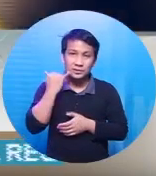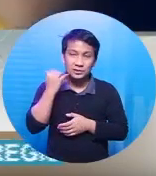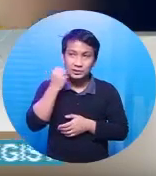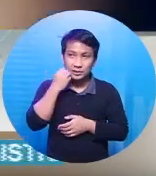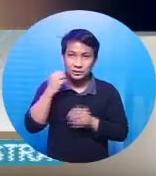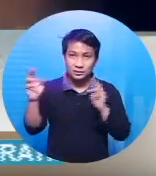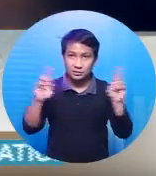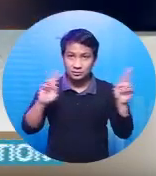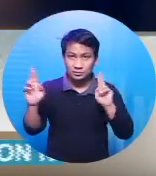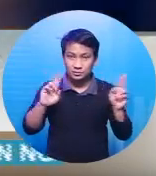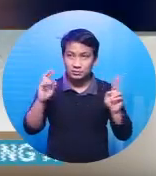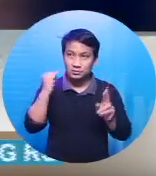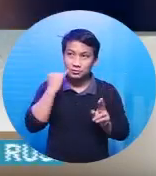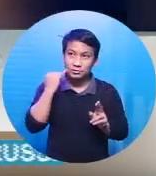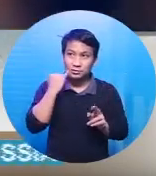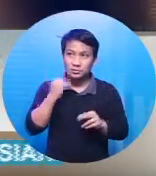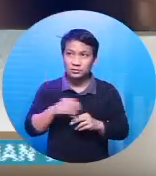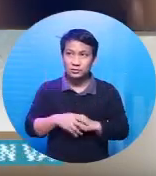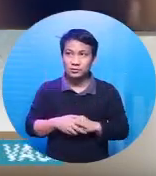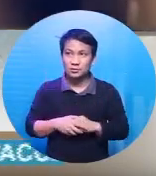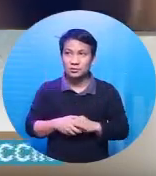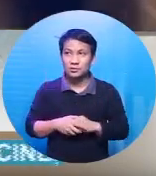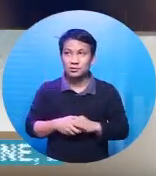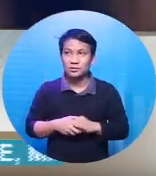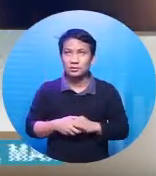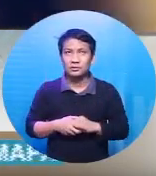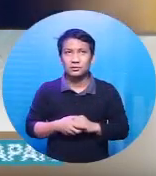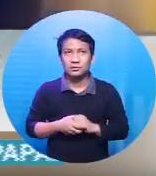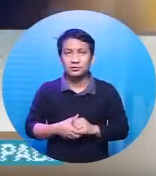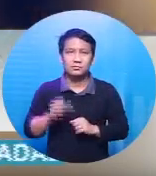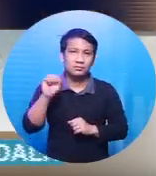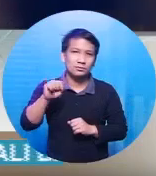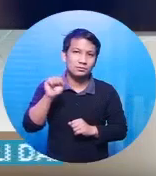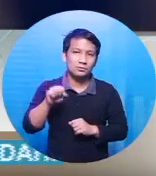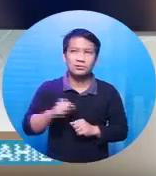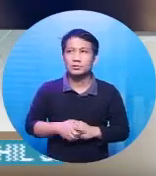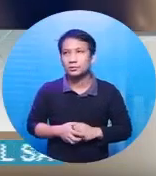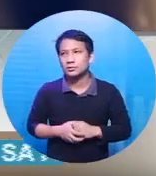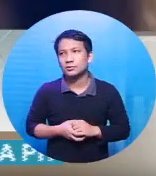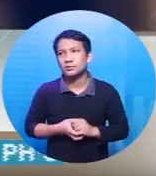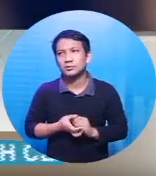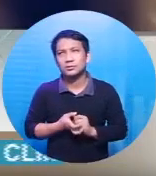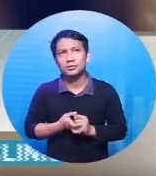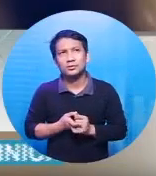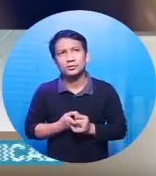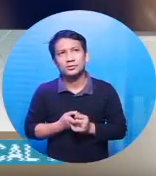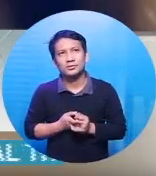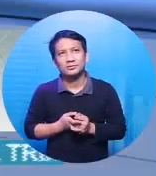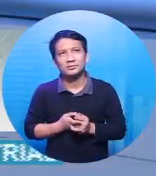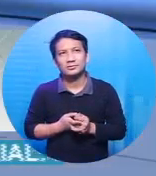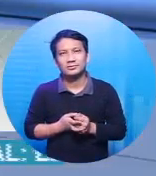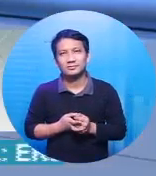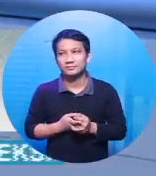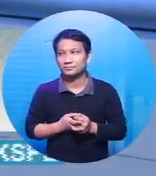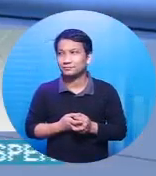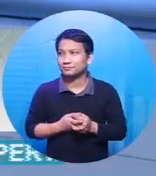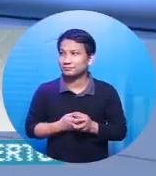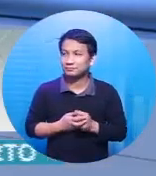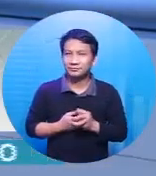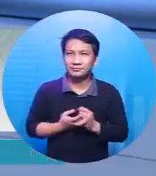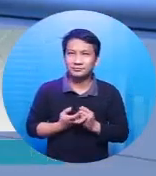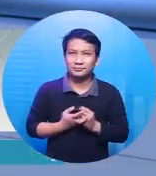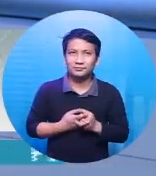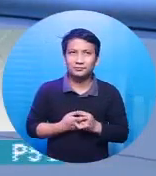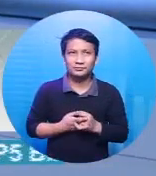ready ka na mag-public apology? Just in case. Opo. Okay. Ako po.